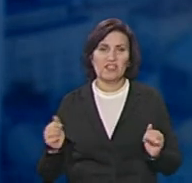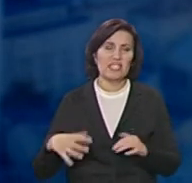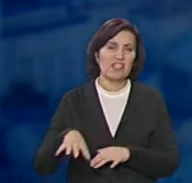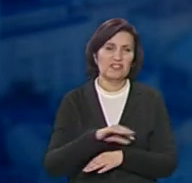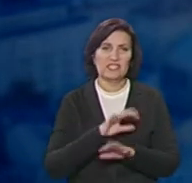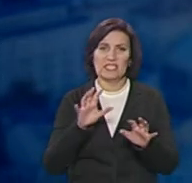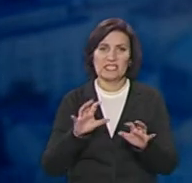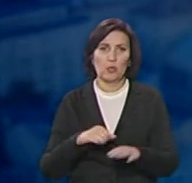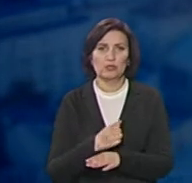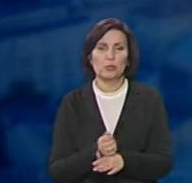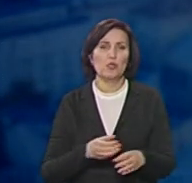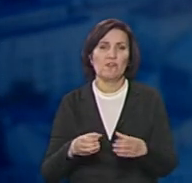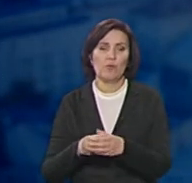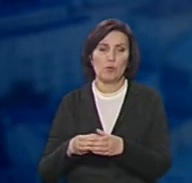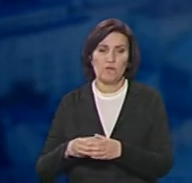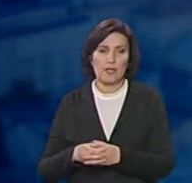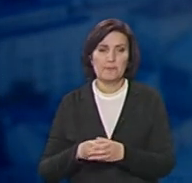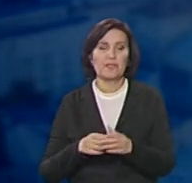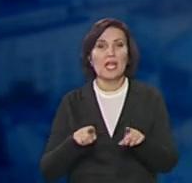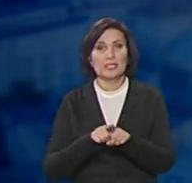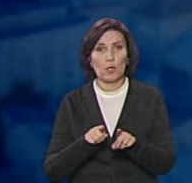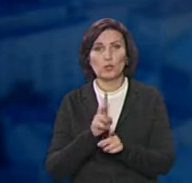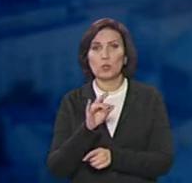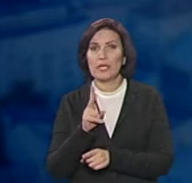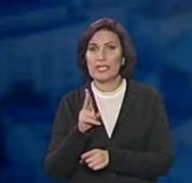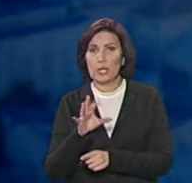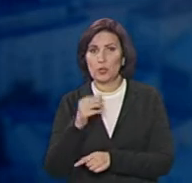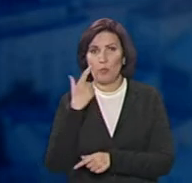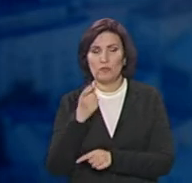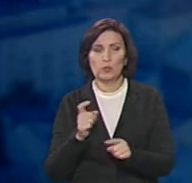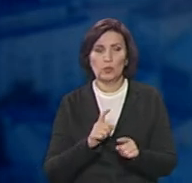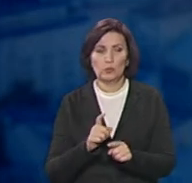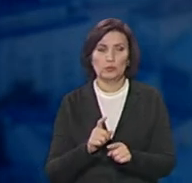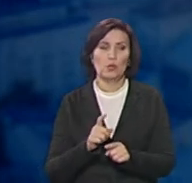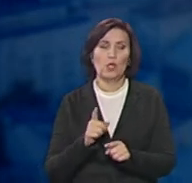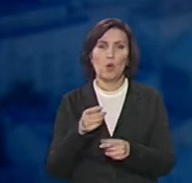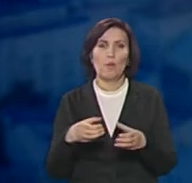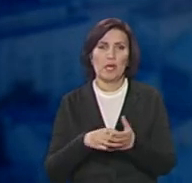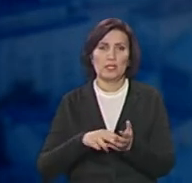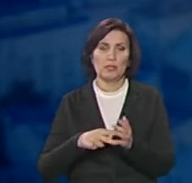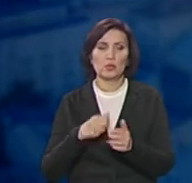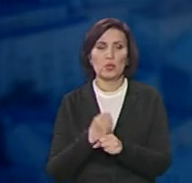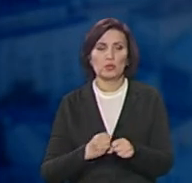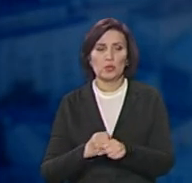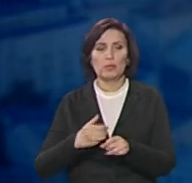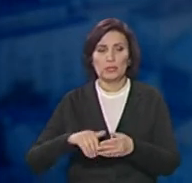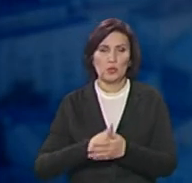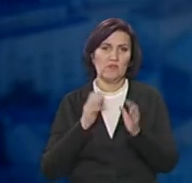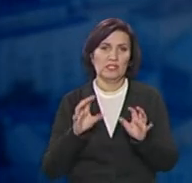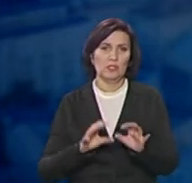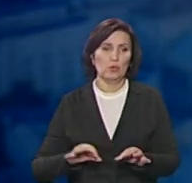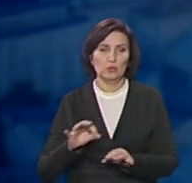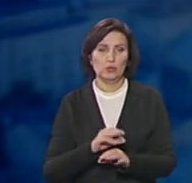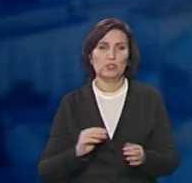всіх незаконних збройних формувань. Також Корнієнко повідомив, що його партія планує розробити новий закон